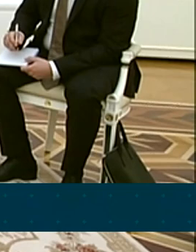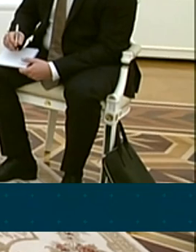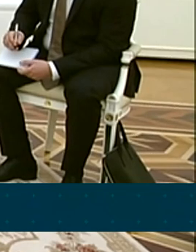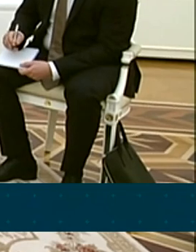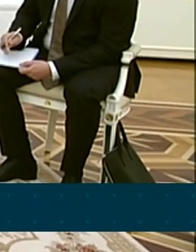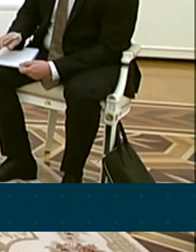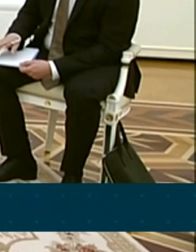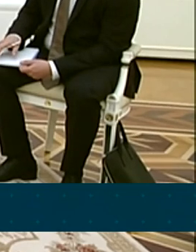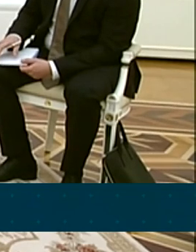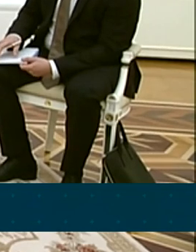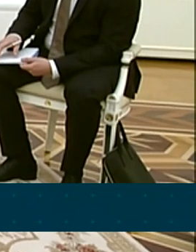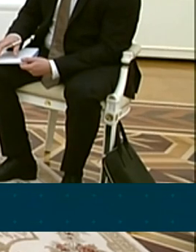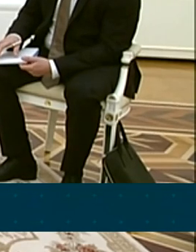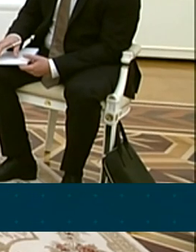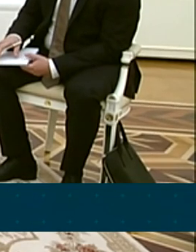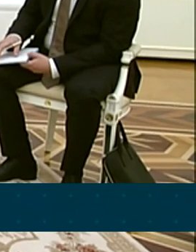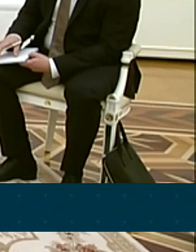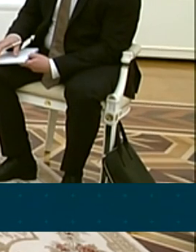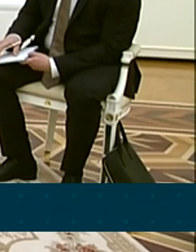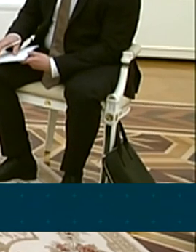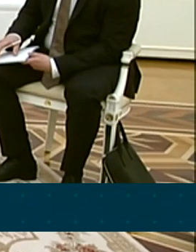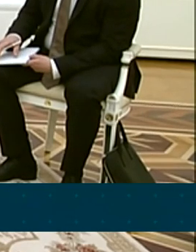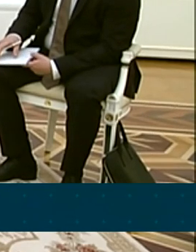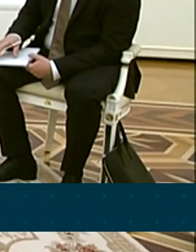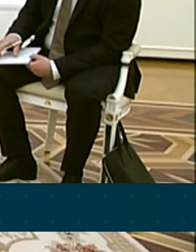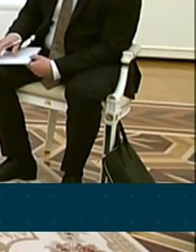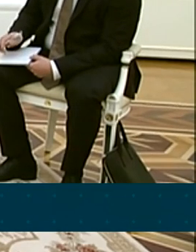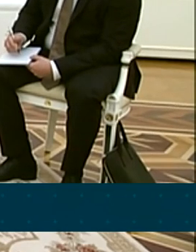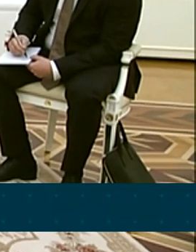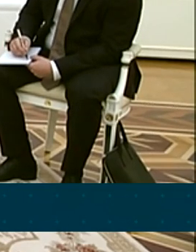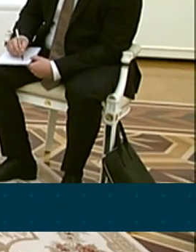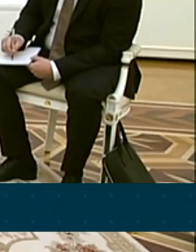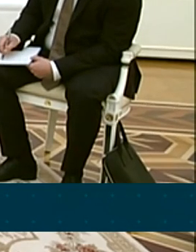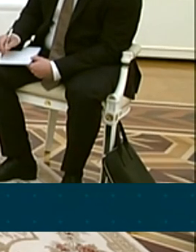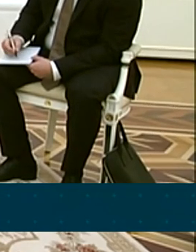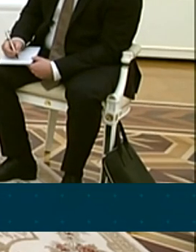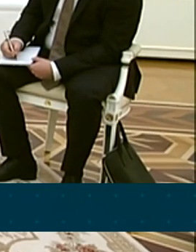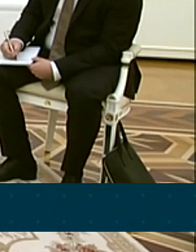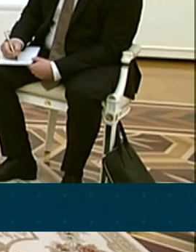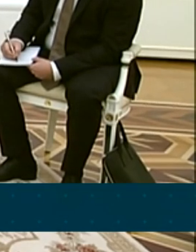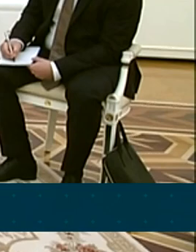trabalhamos ativamente nos fóruns internacionais. Ну и